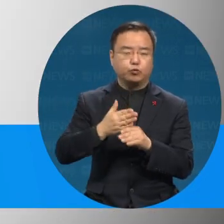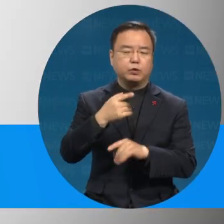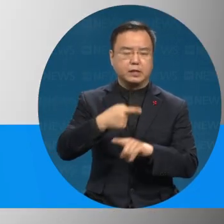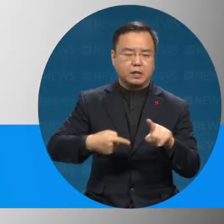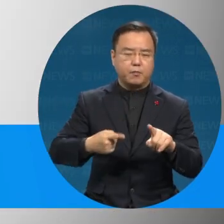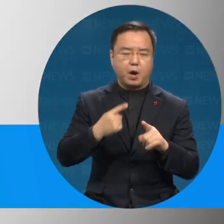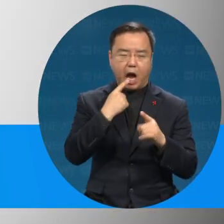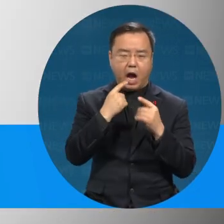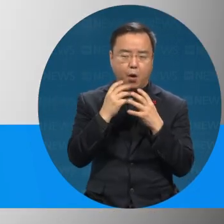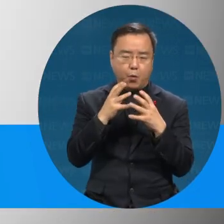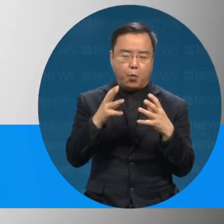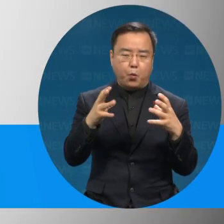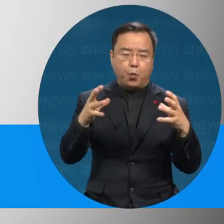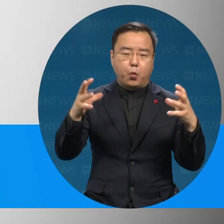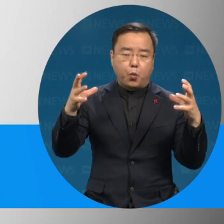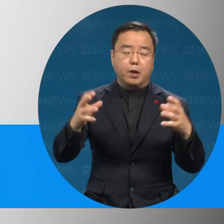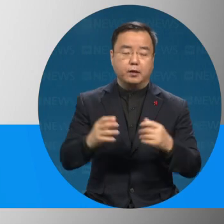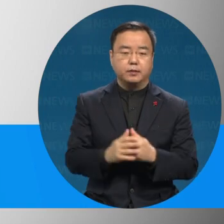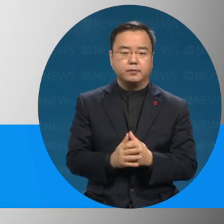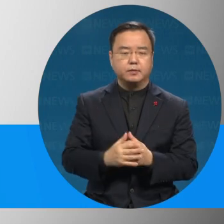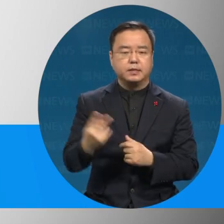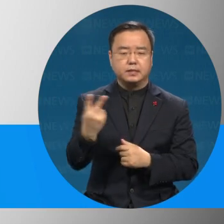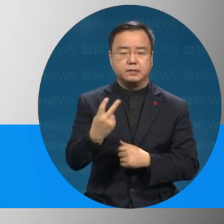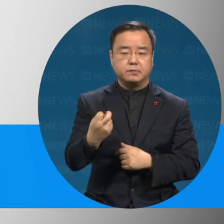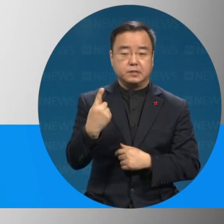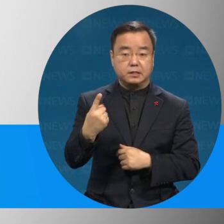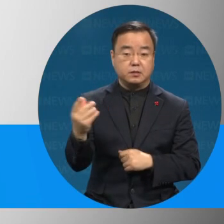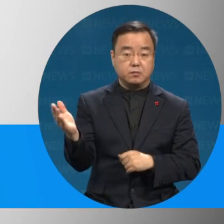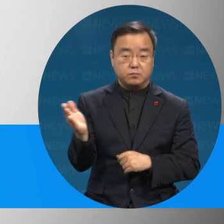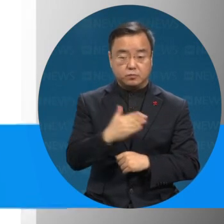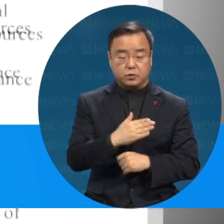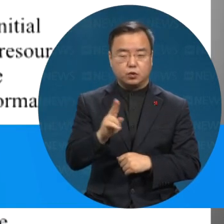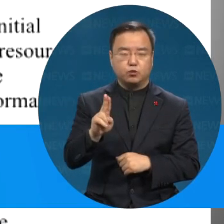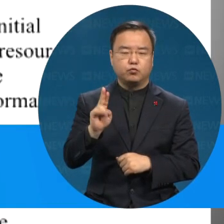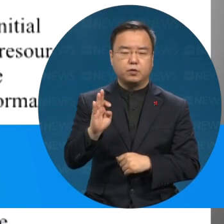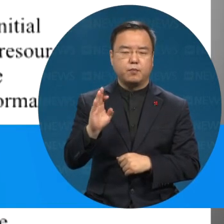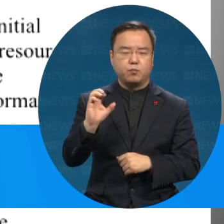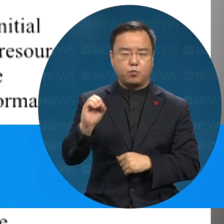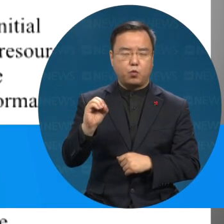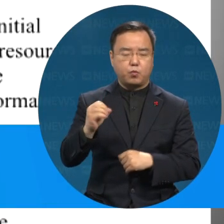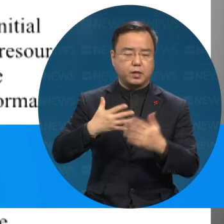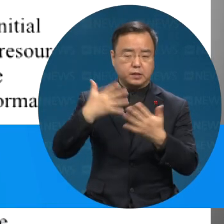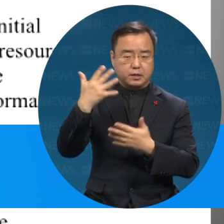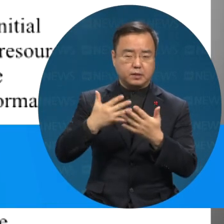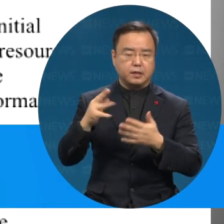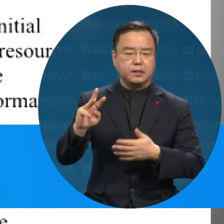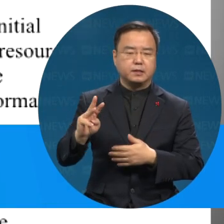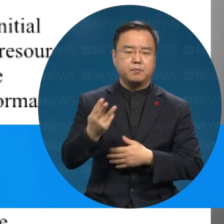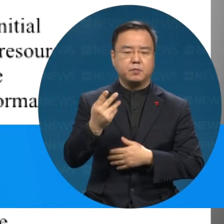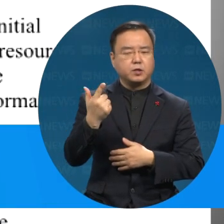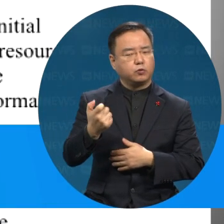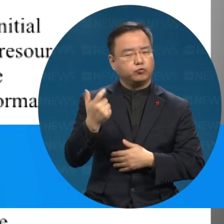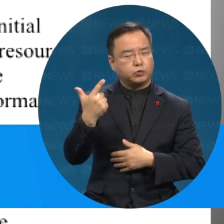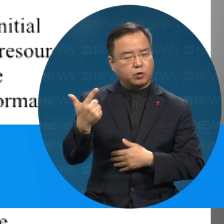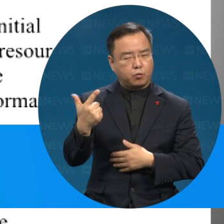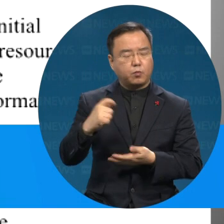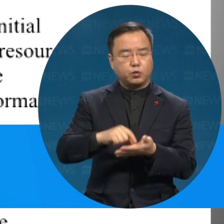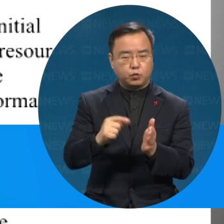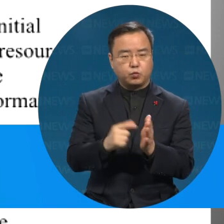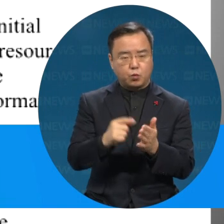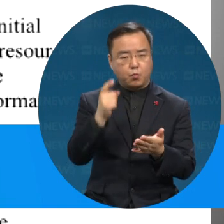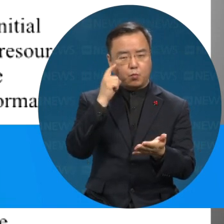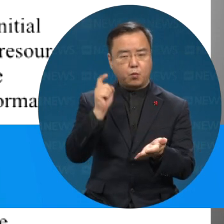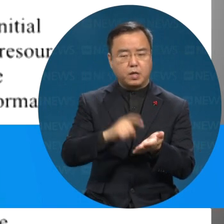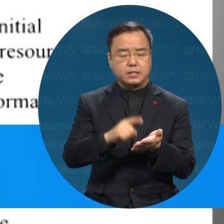미 국가정보국에 따르면 2021년 이후 미확인 비행 현상은 366건이 관측되거나 신고됐는데